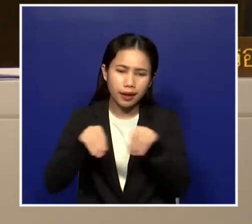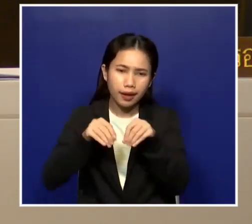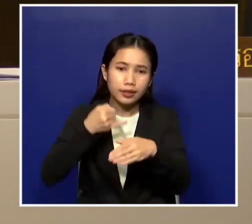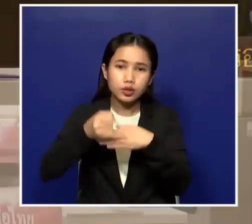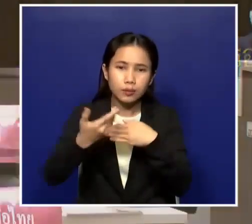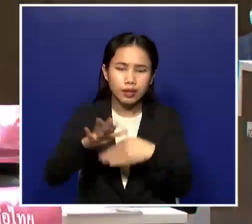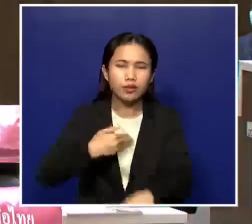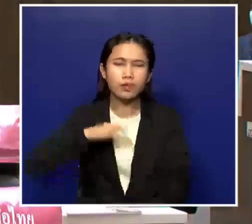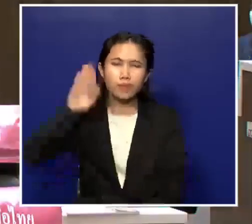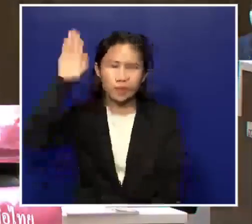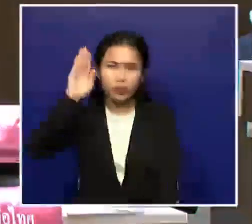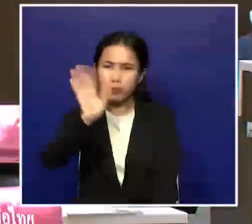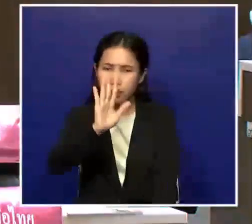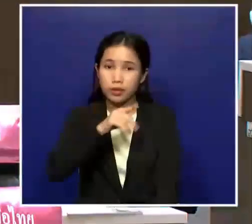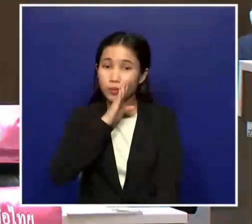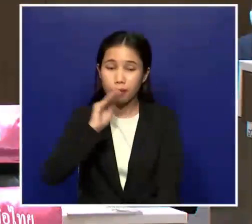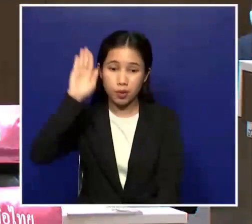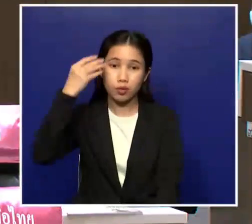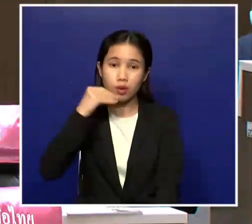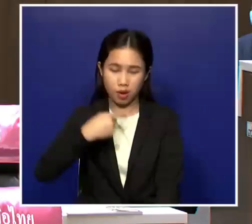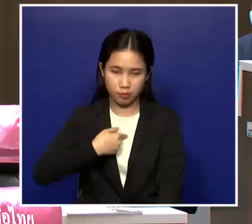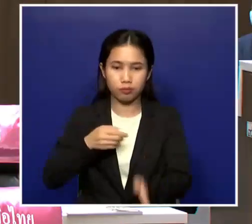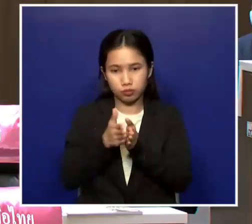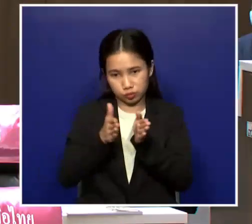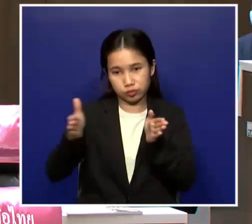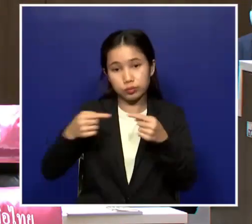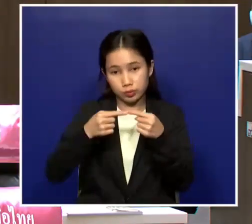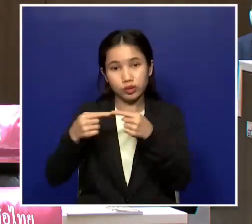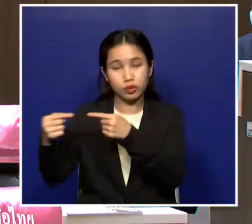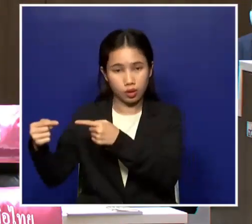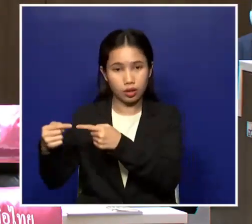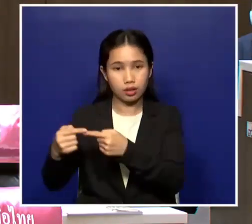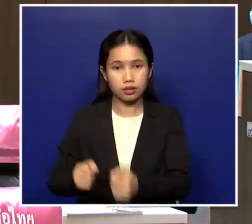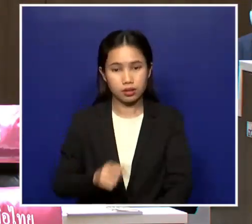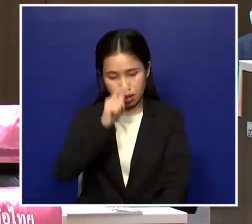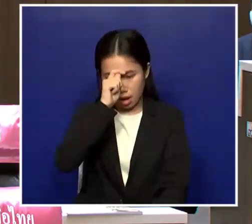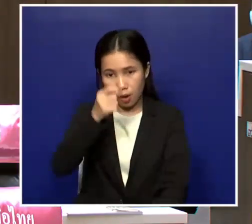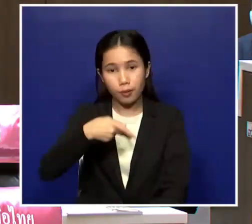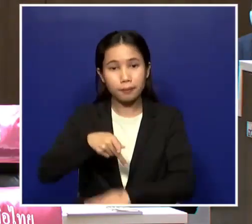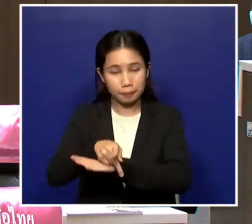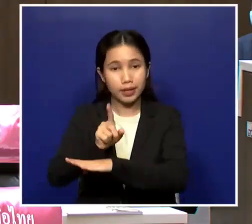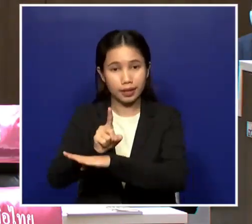ผม อย่าประท้วงนะครับเดี๋ยวผมลากยาวนะฮะผมข้ามไปตั้งเยอะนี่เคารพท่านประธานนะ